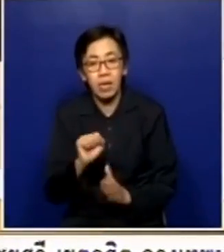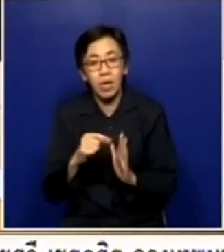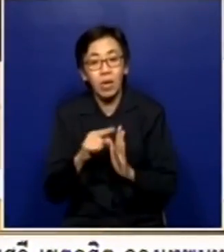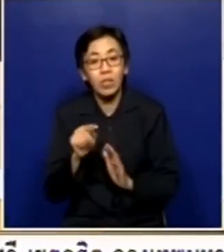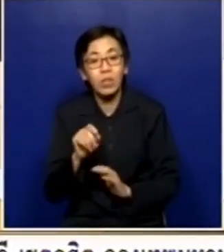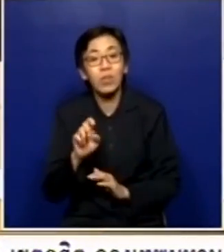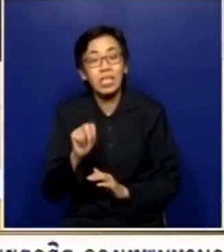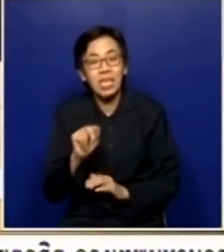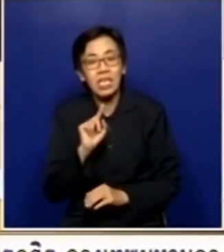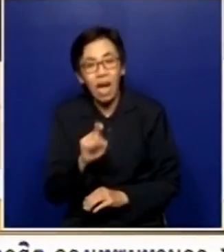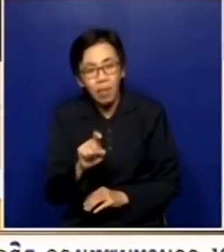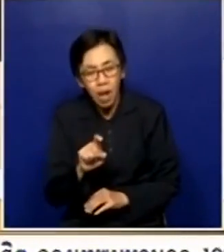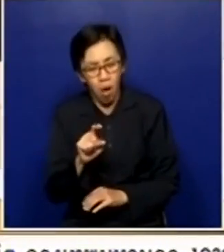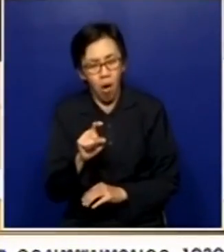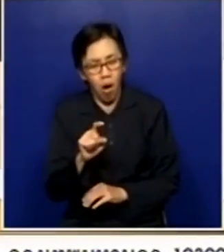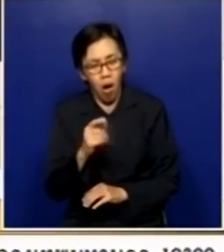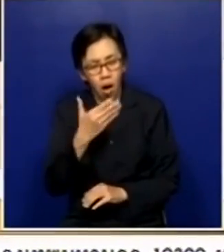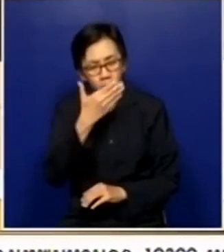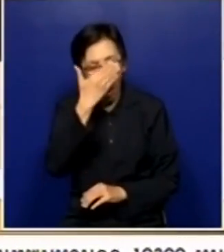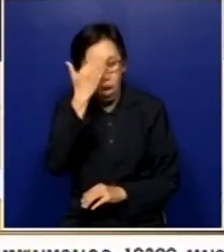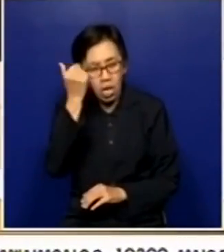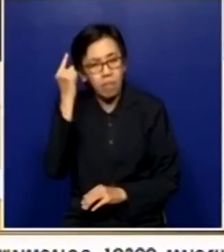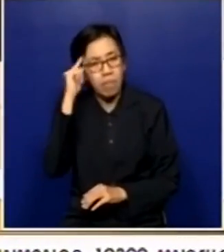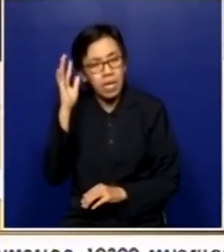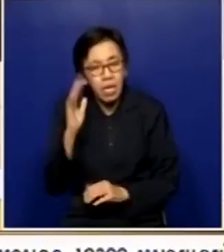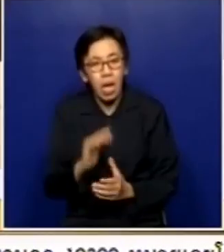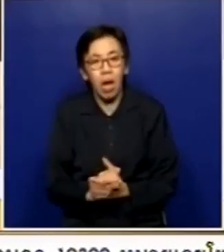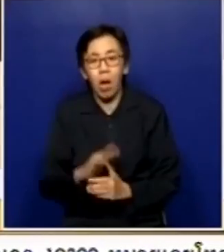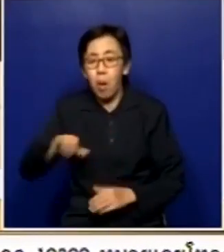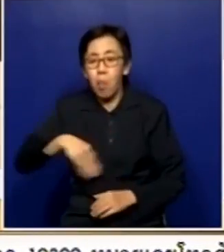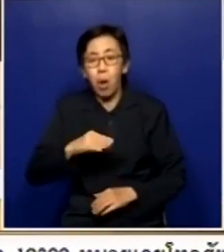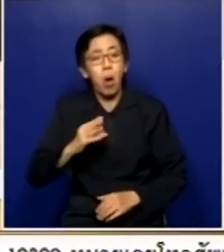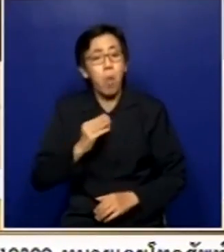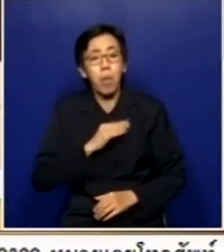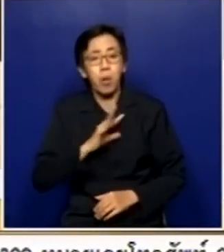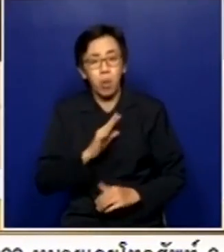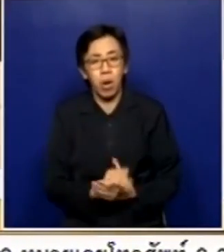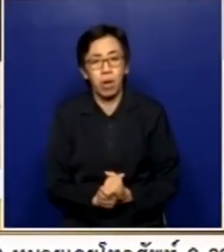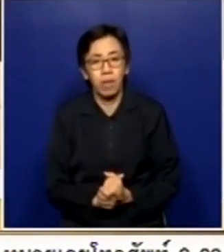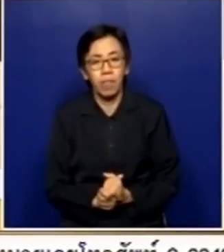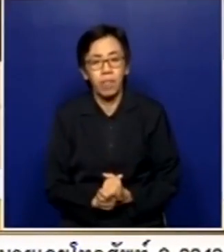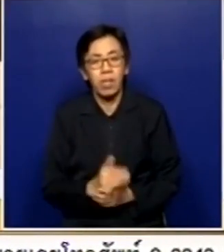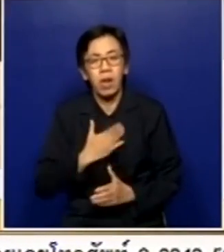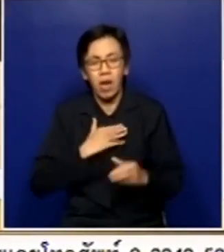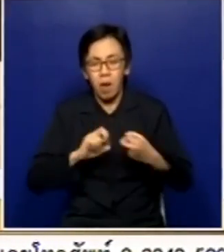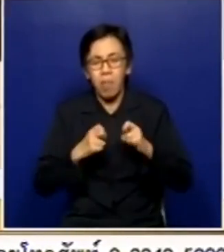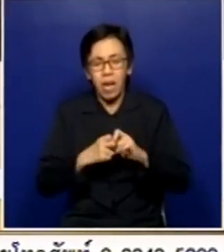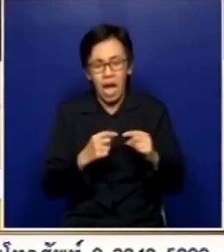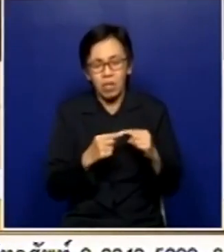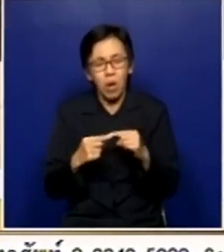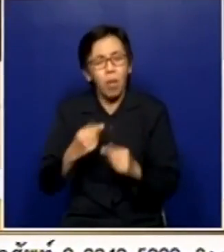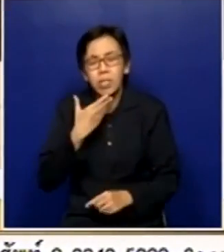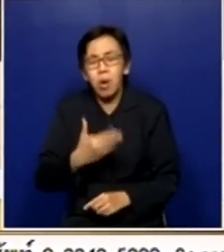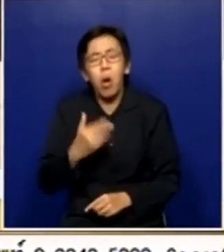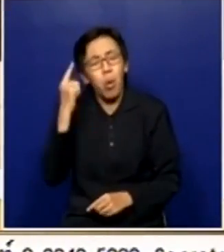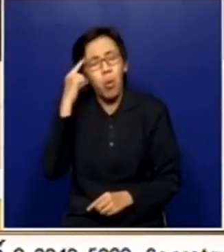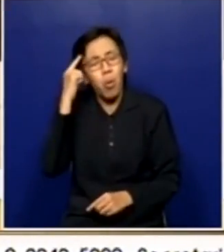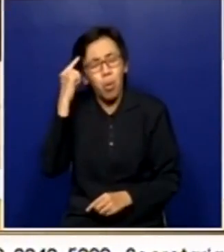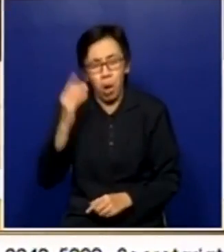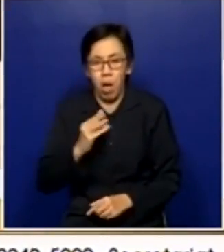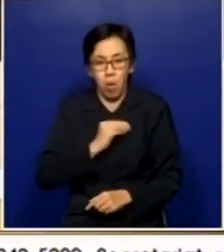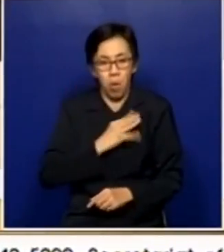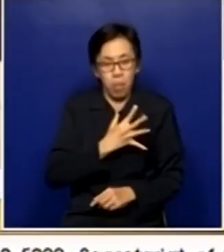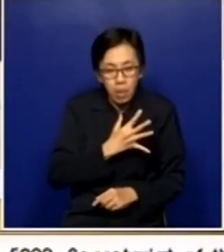ทำแบบเอ้อเราก็ลืมนึกไปนะปืนรอพวกเราได้ไม่กลัวเกินพวกเรานี่อยู่กับขนาดนี้มาตลอดชีวิตเราก็ไม่ Tour